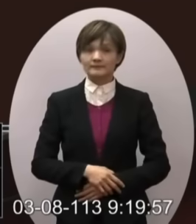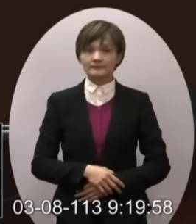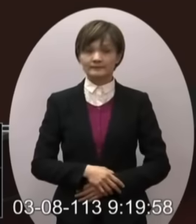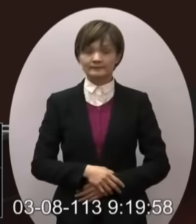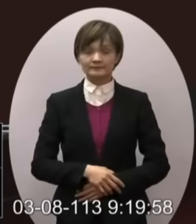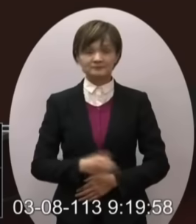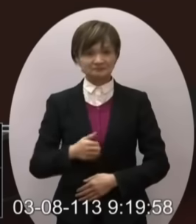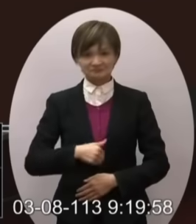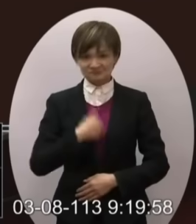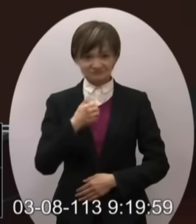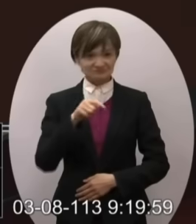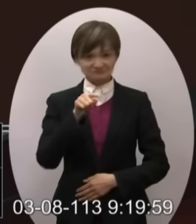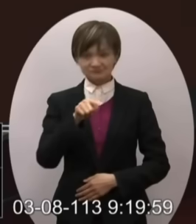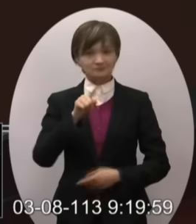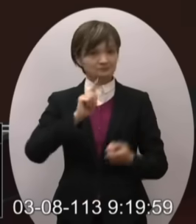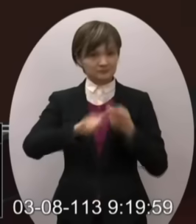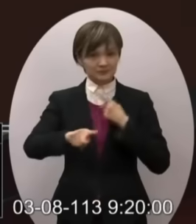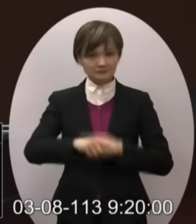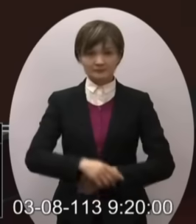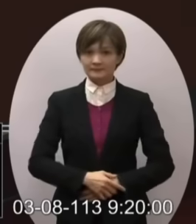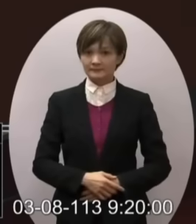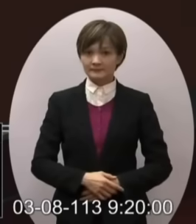都非常的不适当。